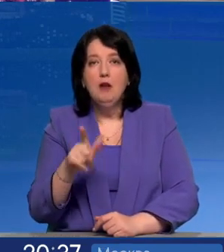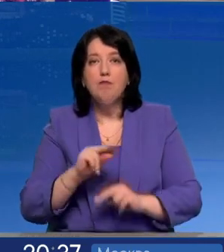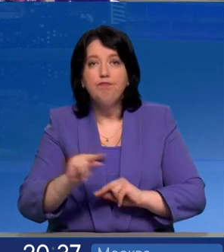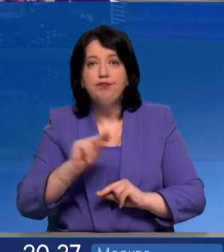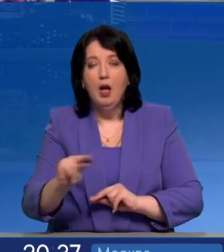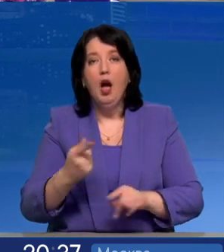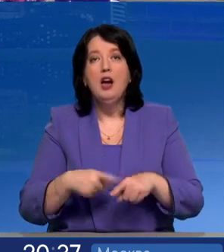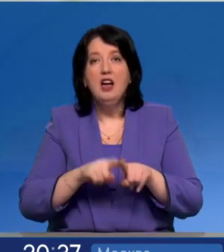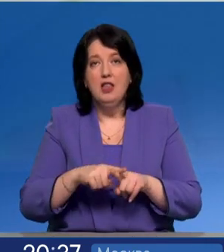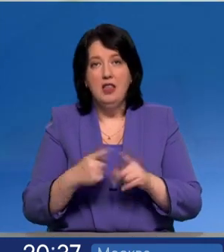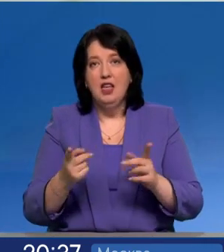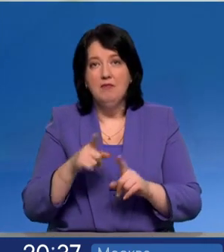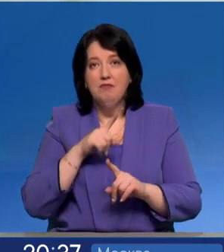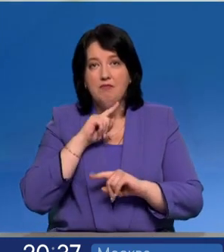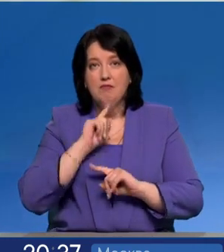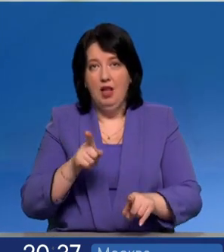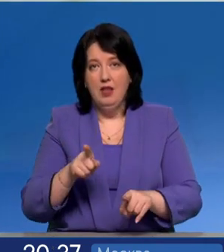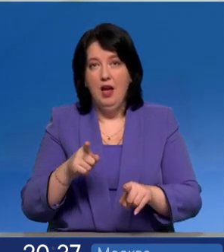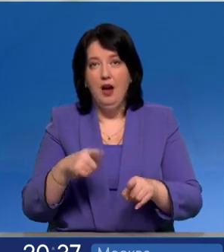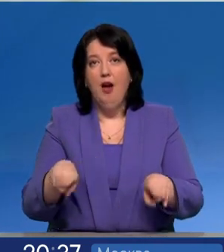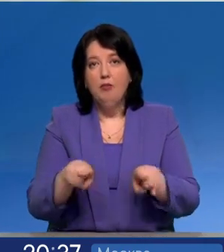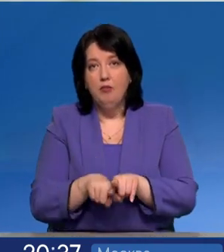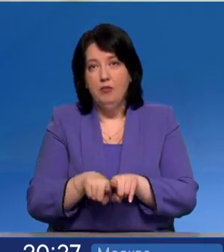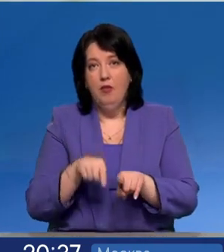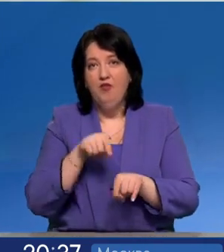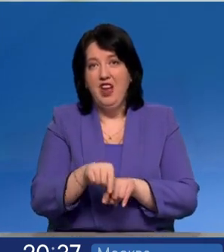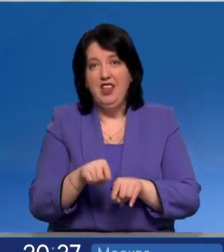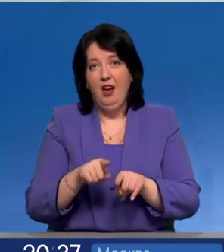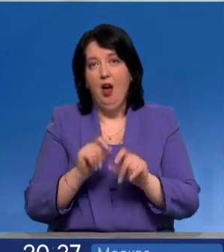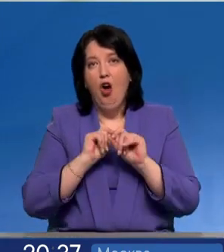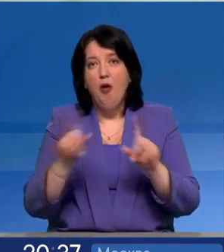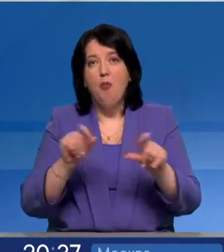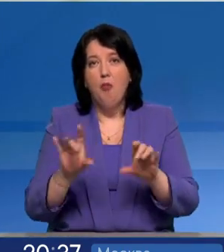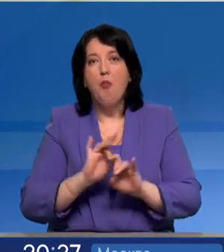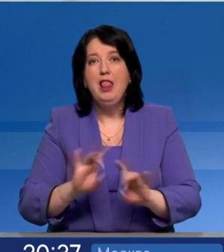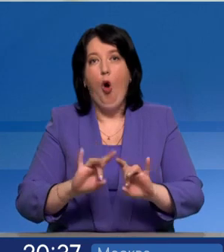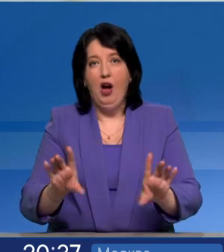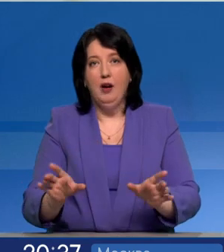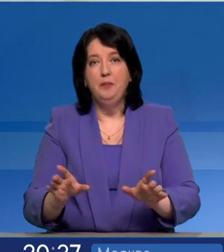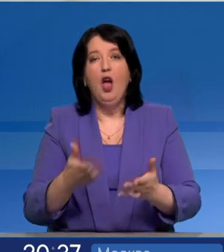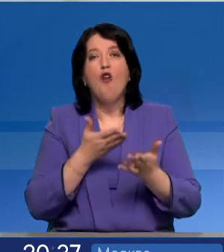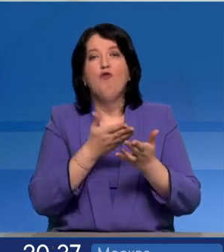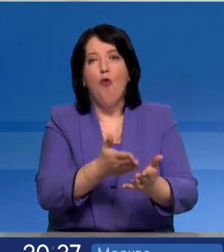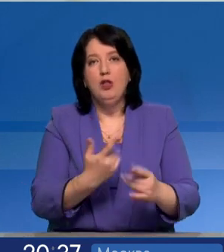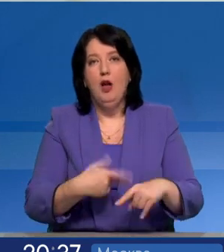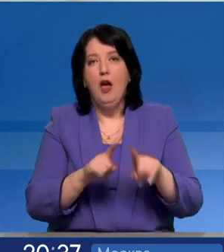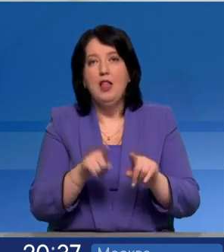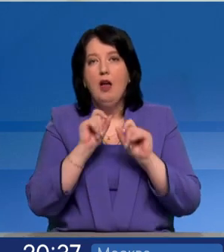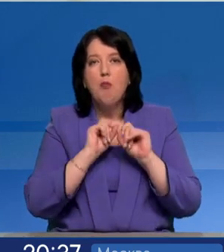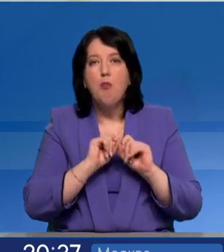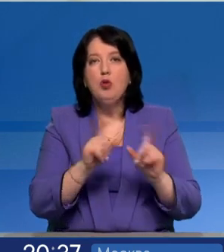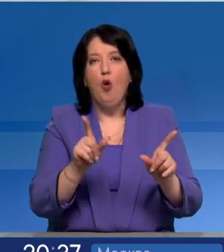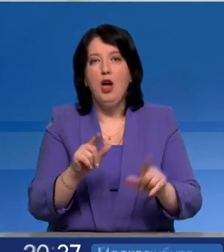блогах. Вот я бы не мазал все одной краской, потому так. Что мы сейчас говорим, вот это блогерство,